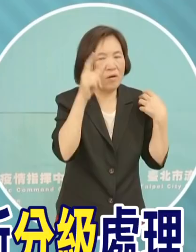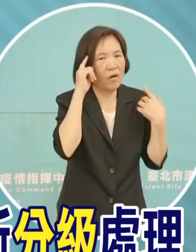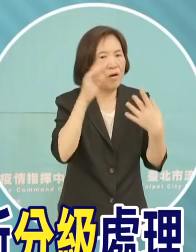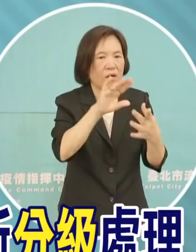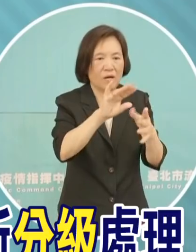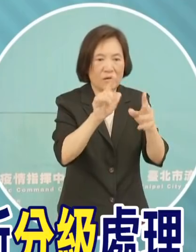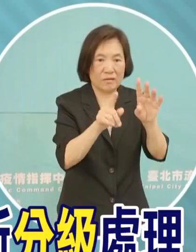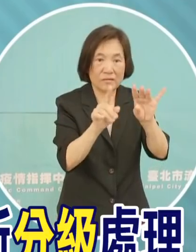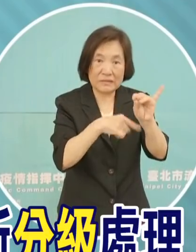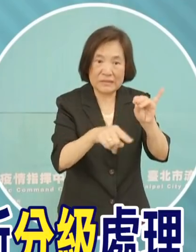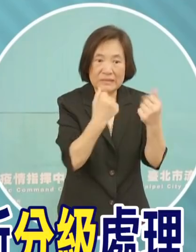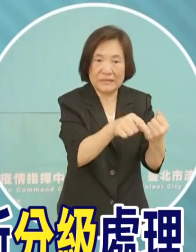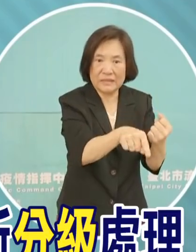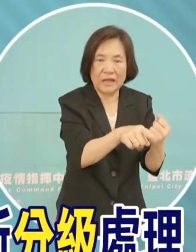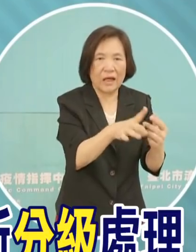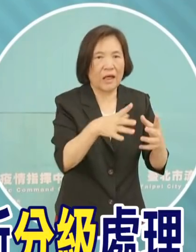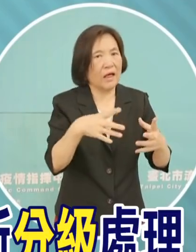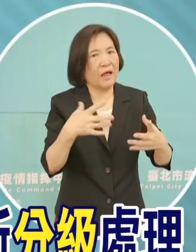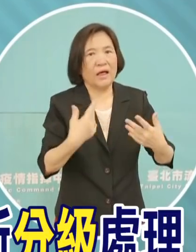防疫旅馆